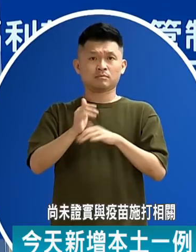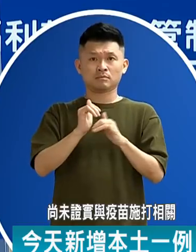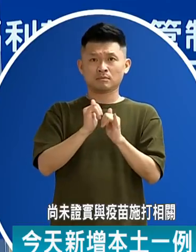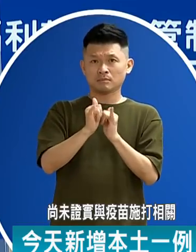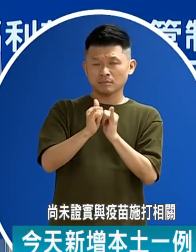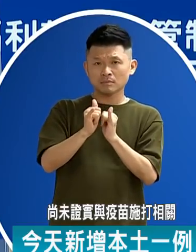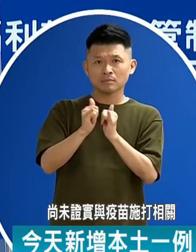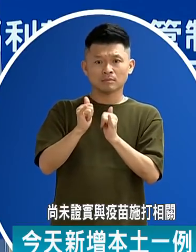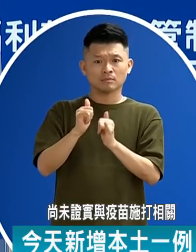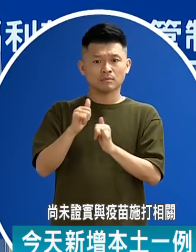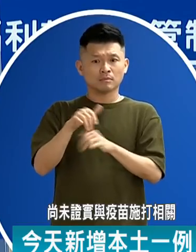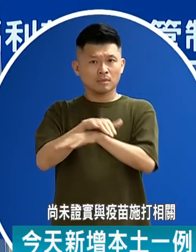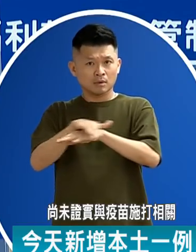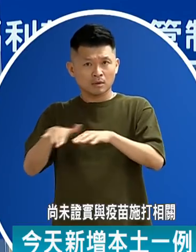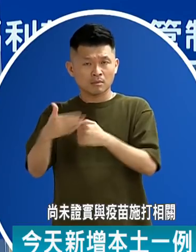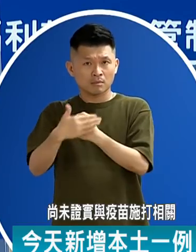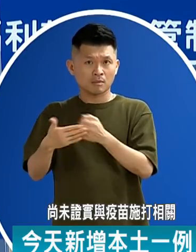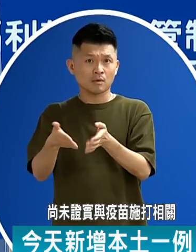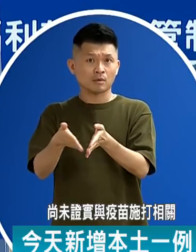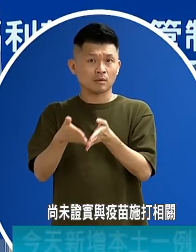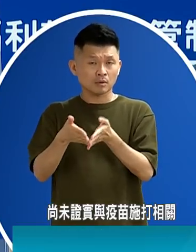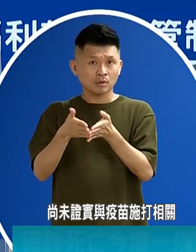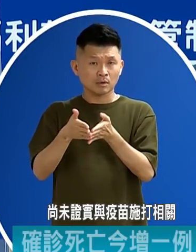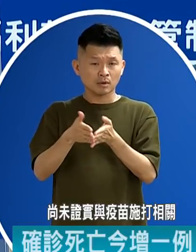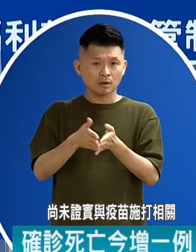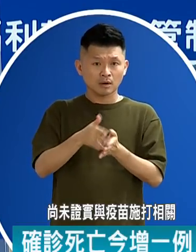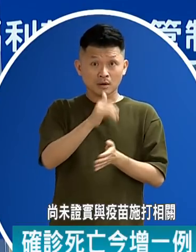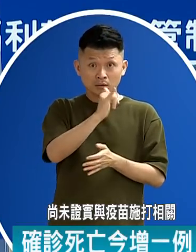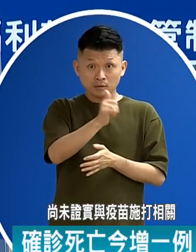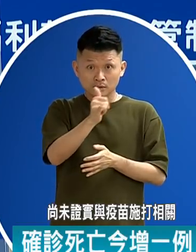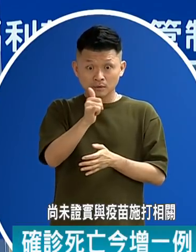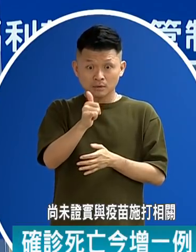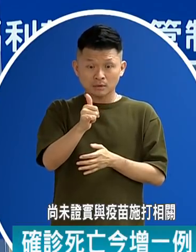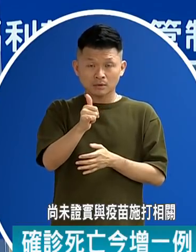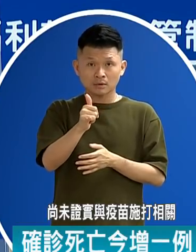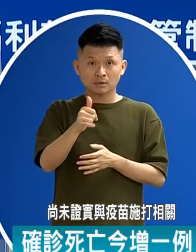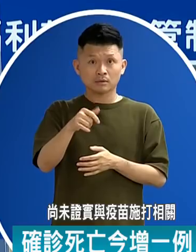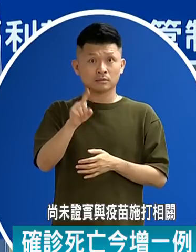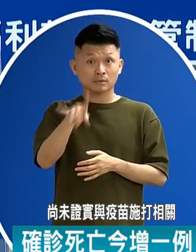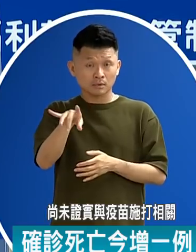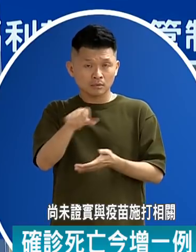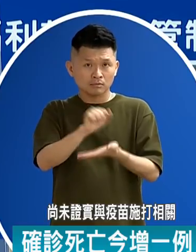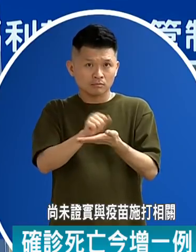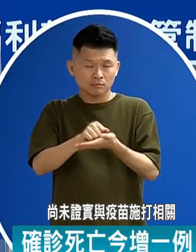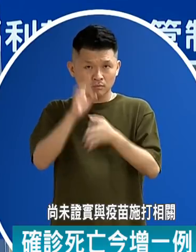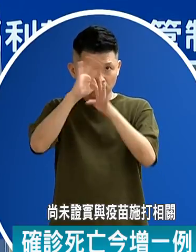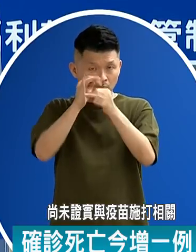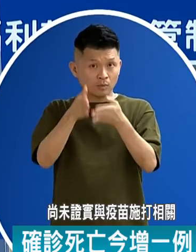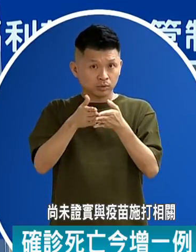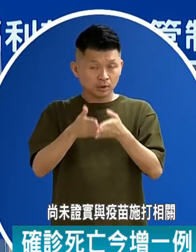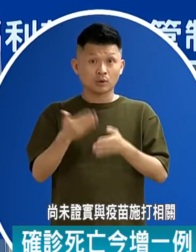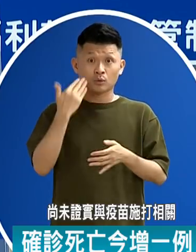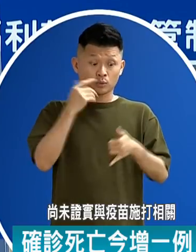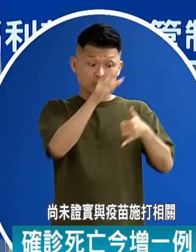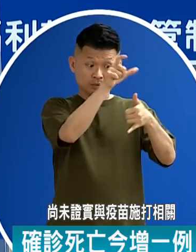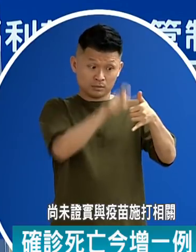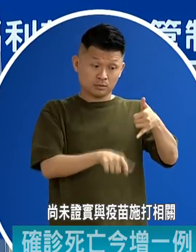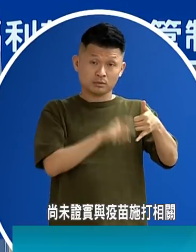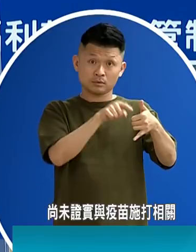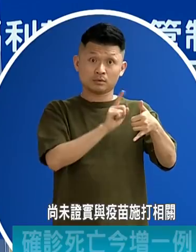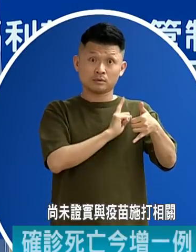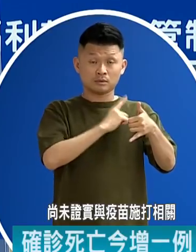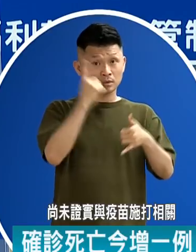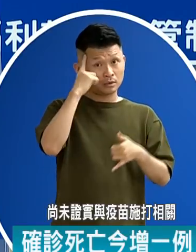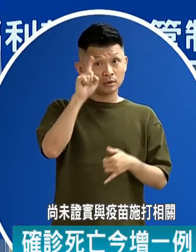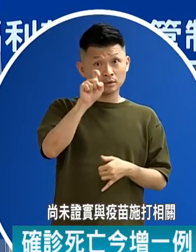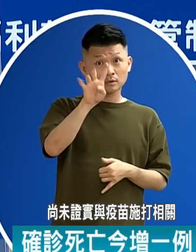市民的安全，好，所以要把相关的疫调在当地。好，但是我对这个个案本身，好，是他在